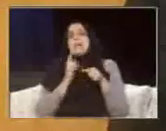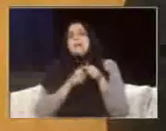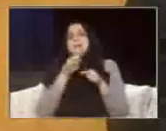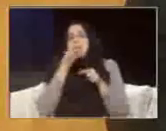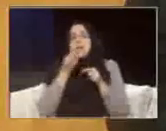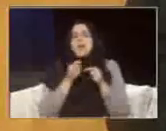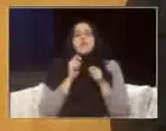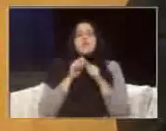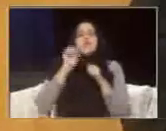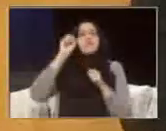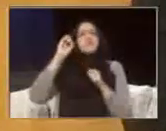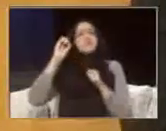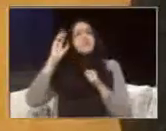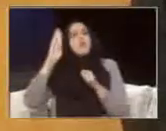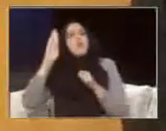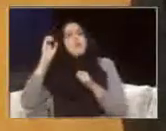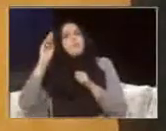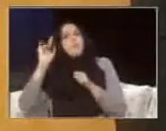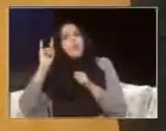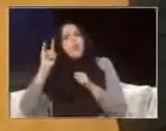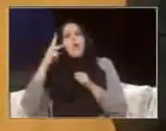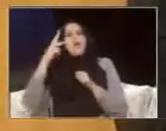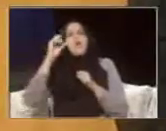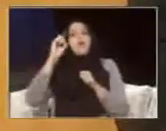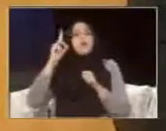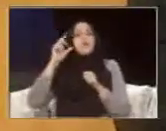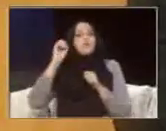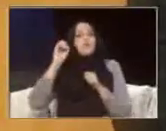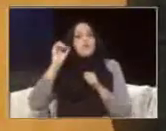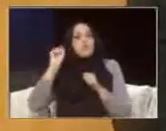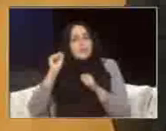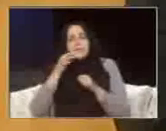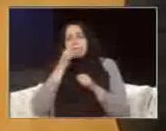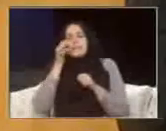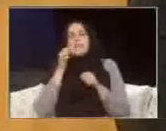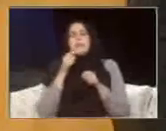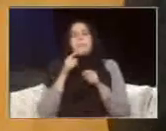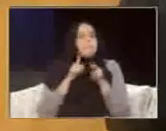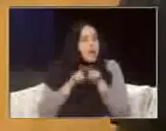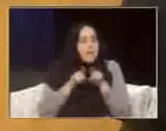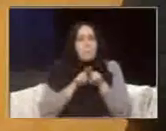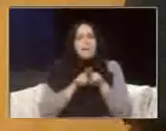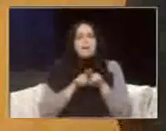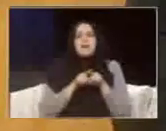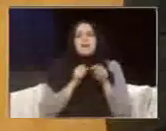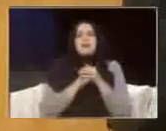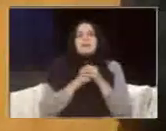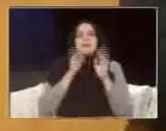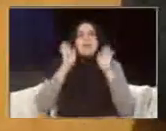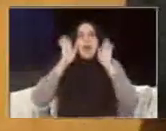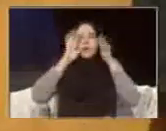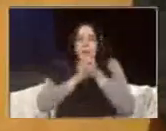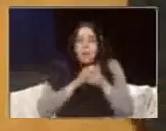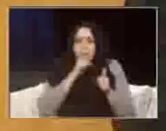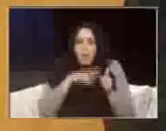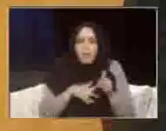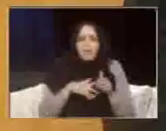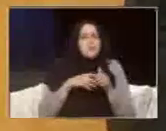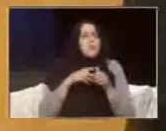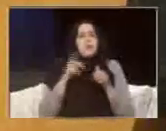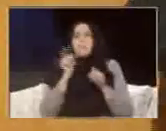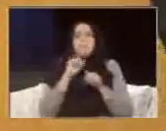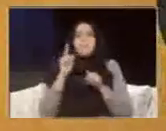سبوح قدوس، ولا يمنعنا أن نصلي ونسلم على رسول الله ونحن ساجدين ثم سبوح قدوس أو سبحان ربي الأعلى، ثم نصلي